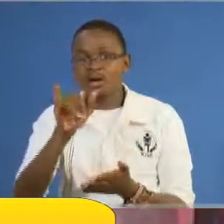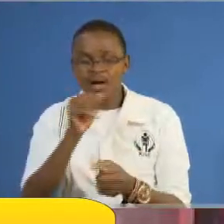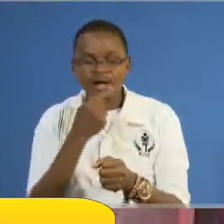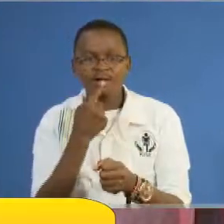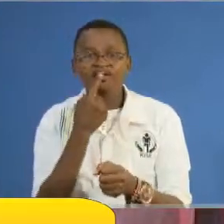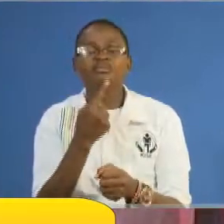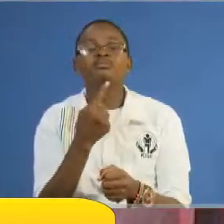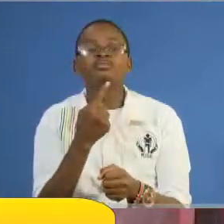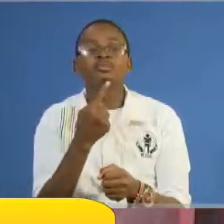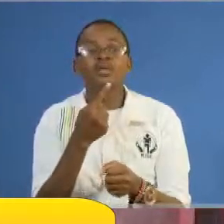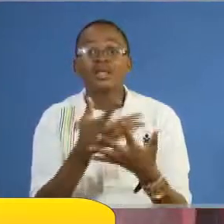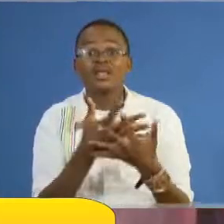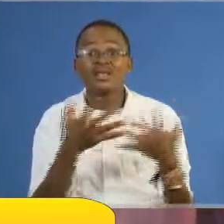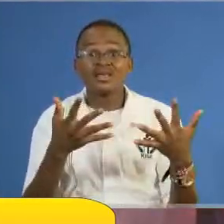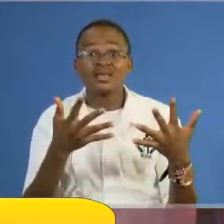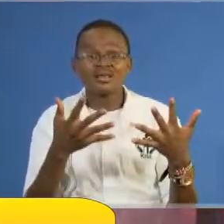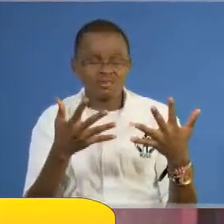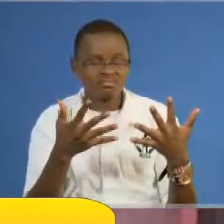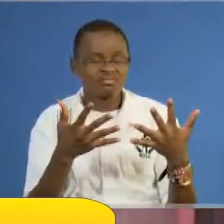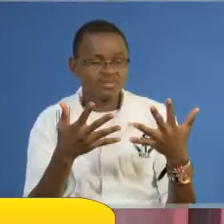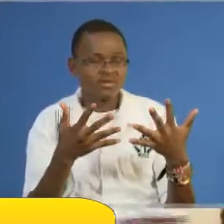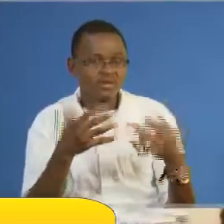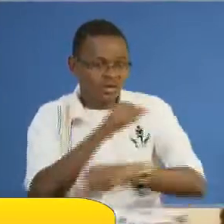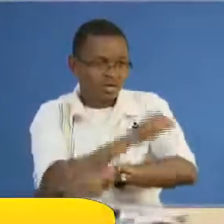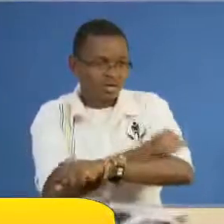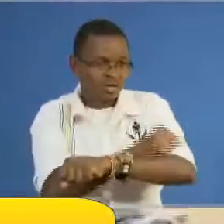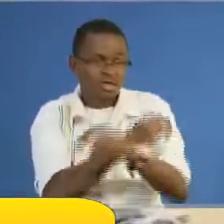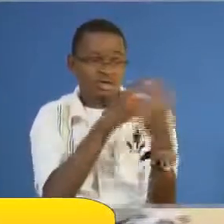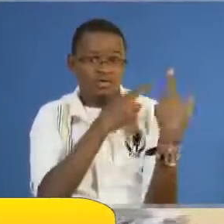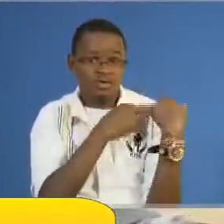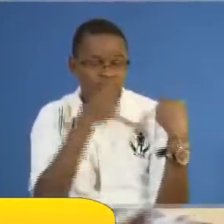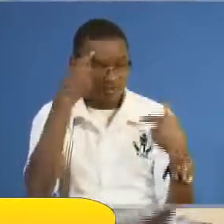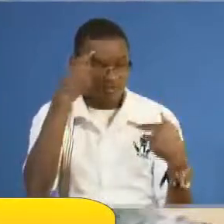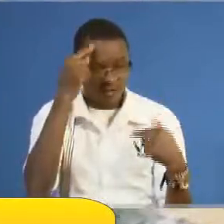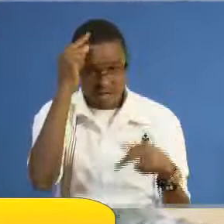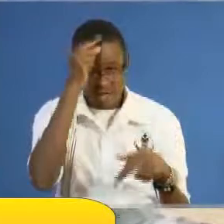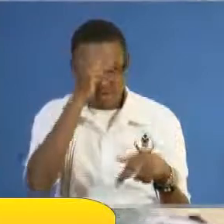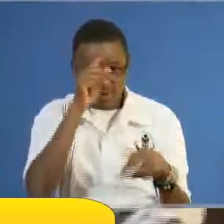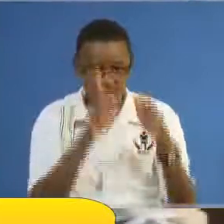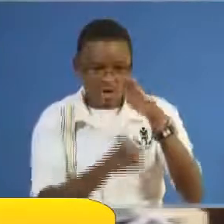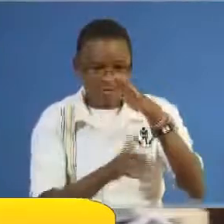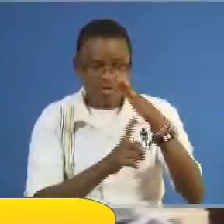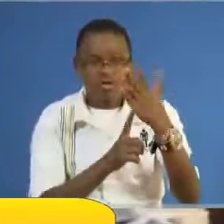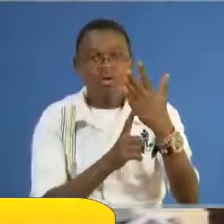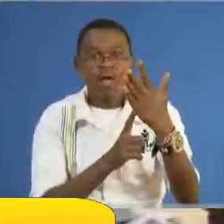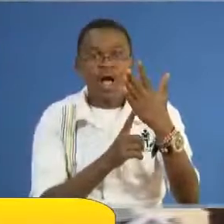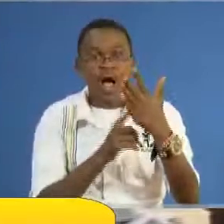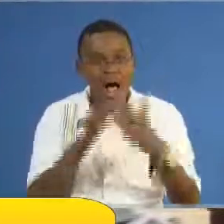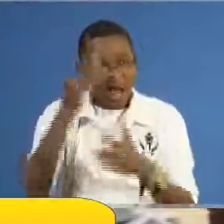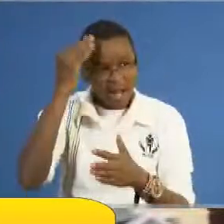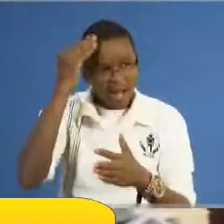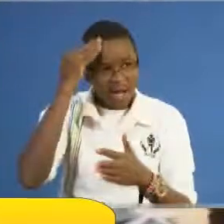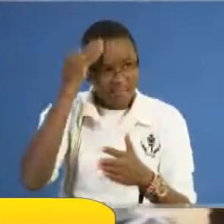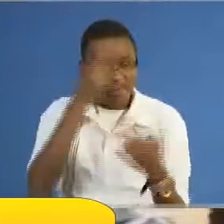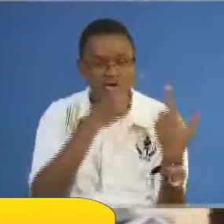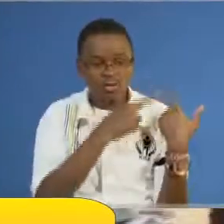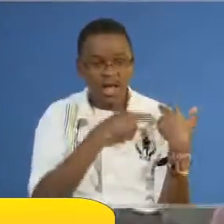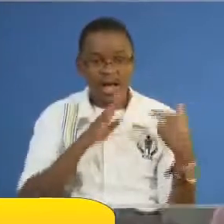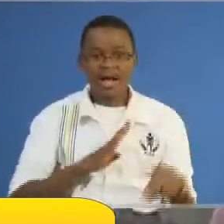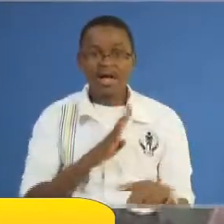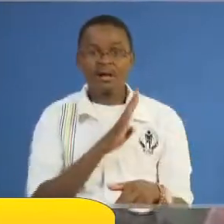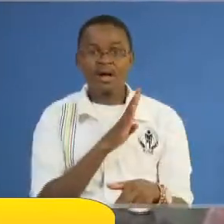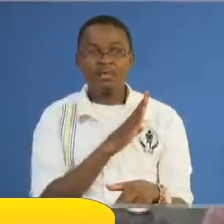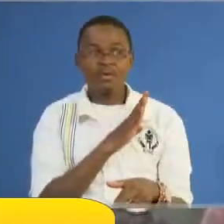alisema kwamba mambo ya ada ya shule ni jukumu la serikali kupitia wizara ya elimu, na jukumu lao kama bodi